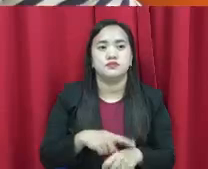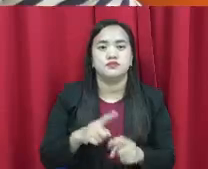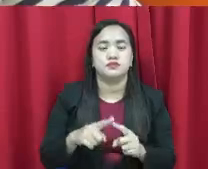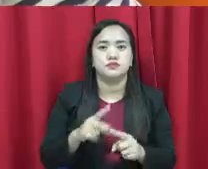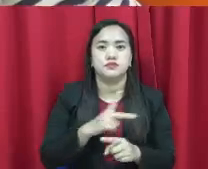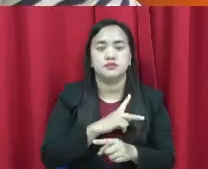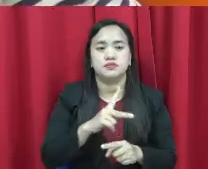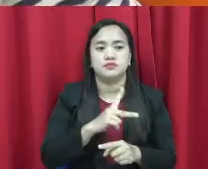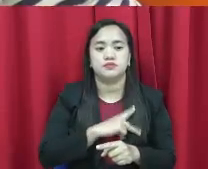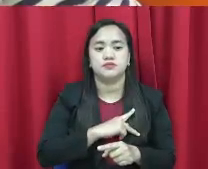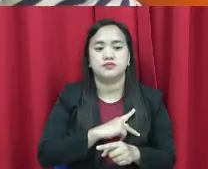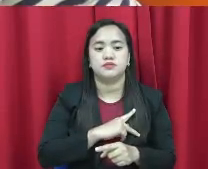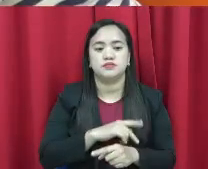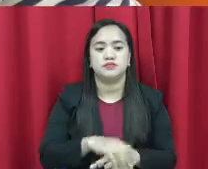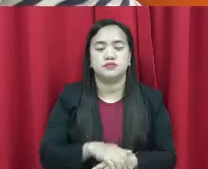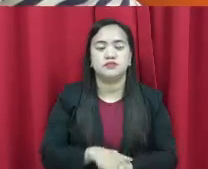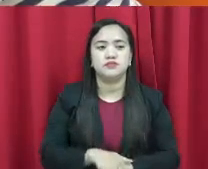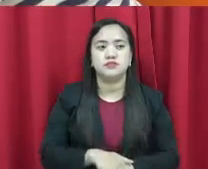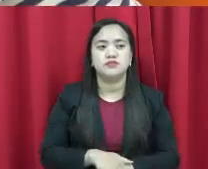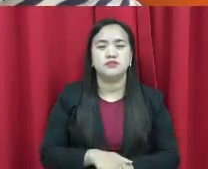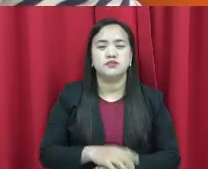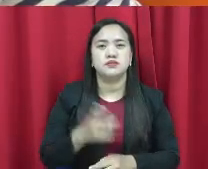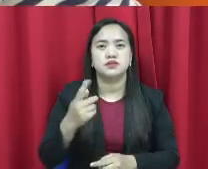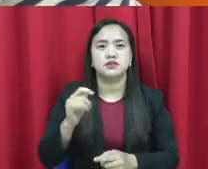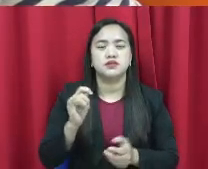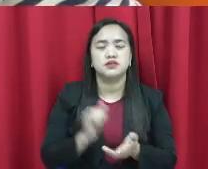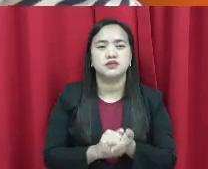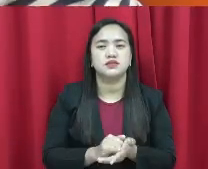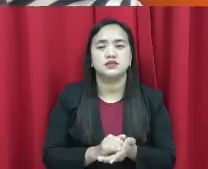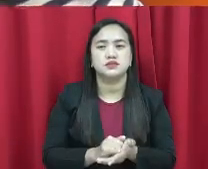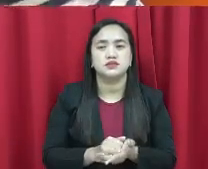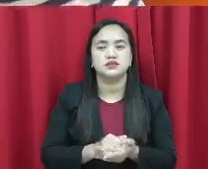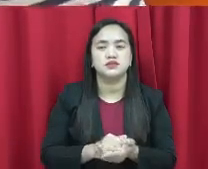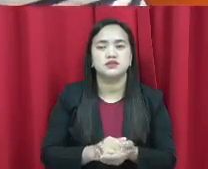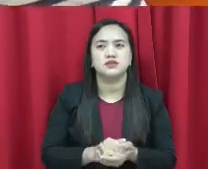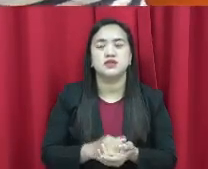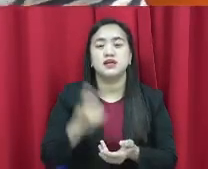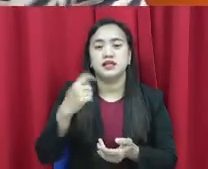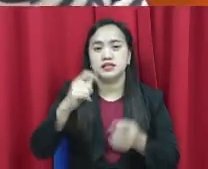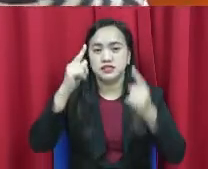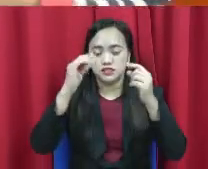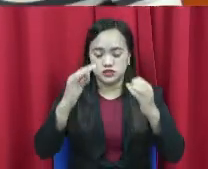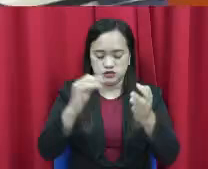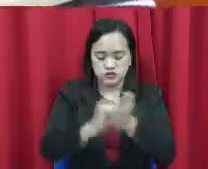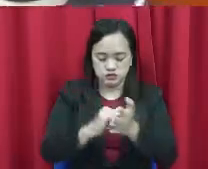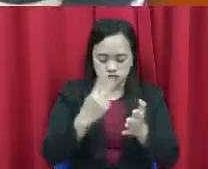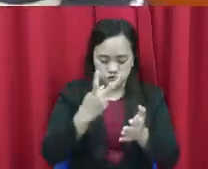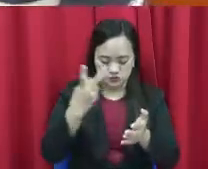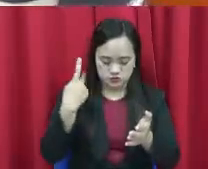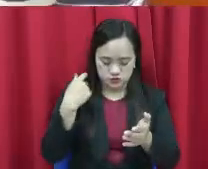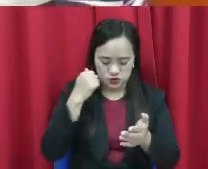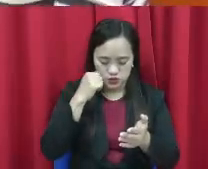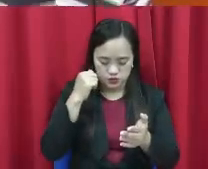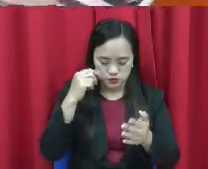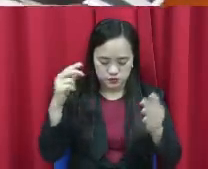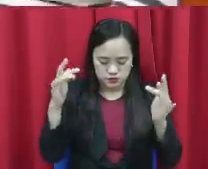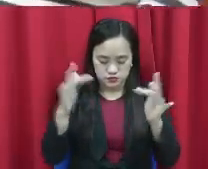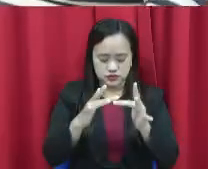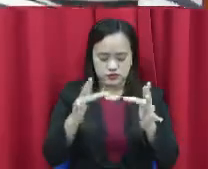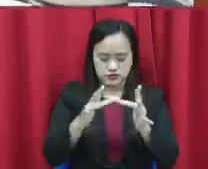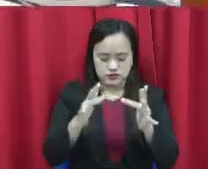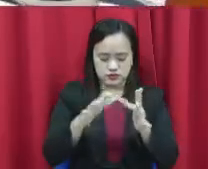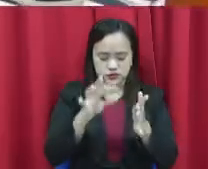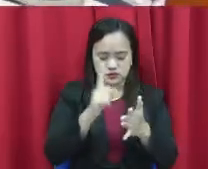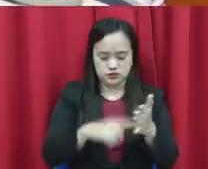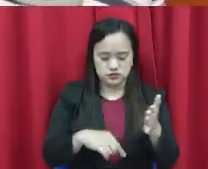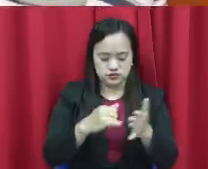decision ay talagang yung decision lagi natin ay Lagi nating i-consider at i-connect yan Yan ba talaga yung kalooban